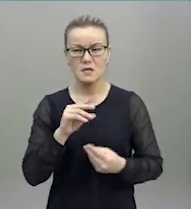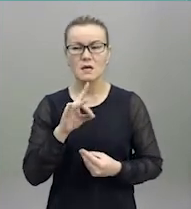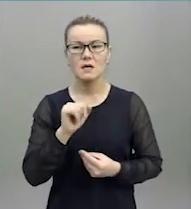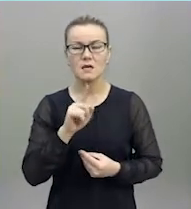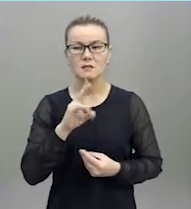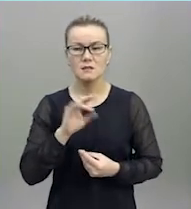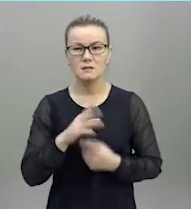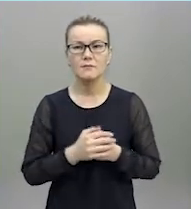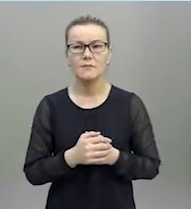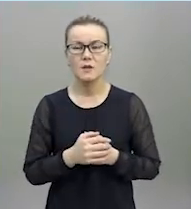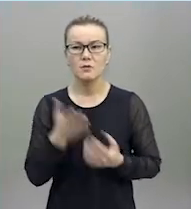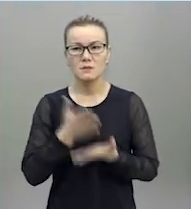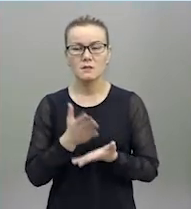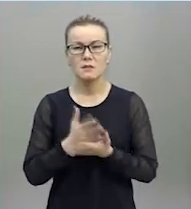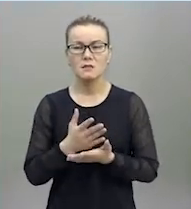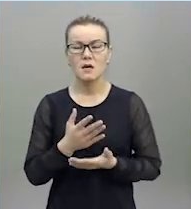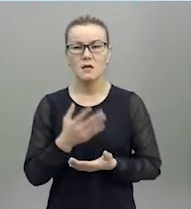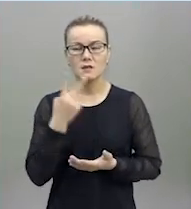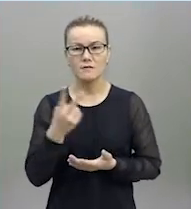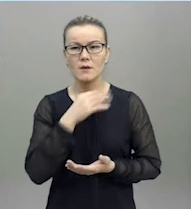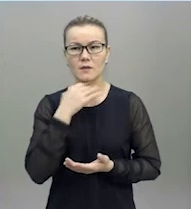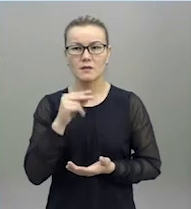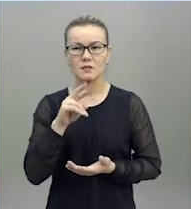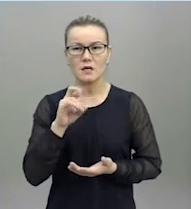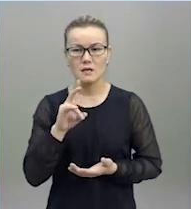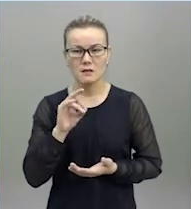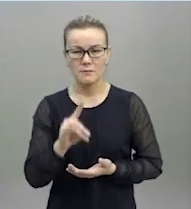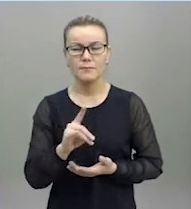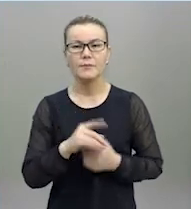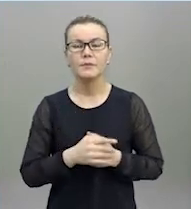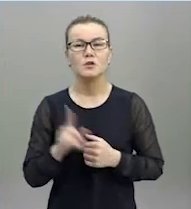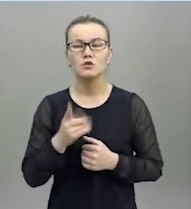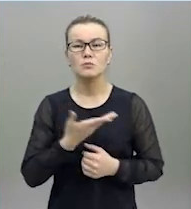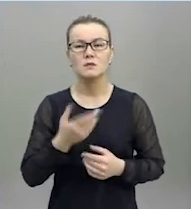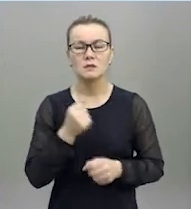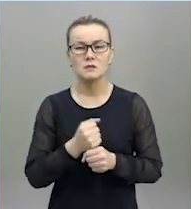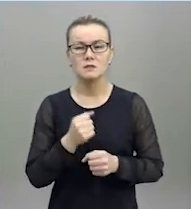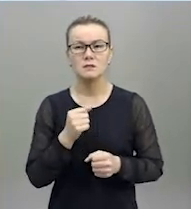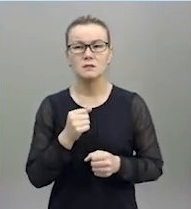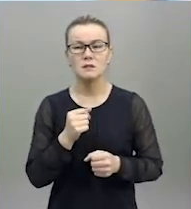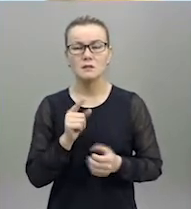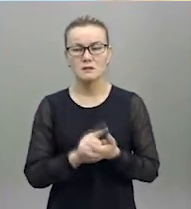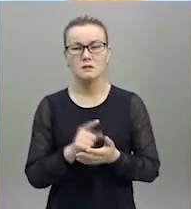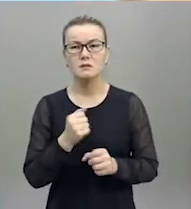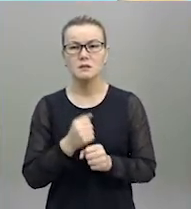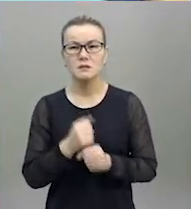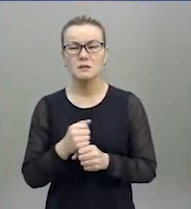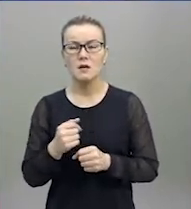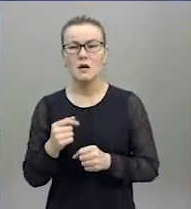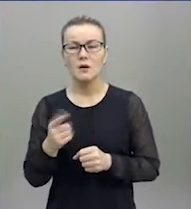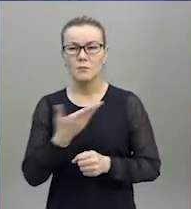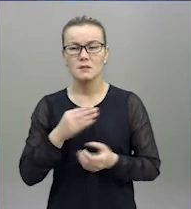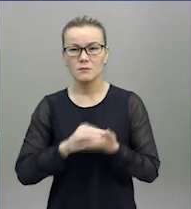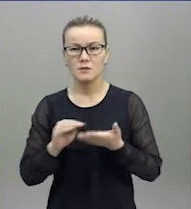нам нужно найти разность заданных многочленов что мы должны сделать ну во первых каждый многочлен записать в